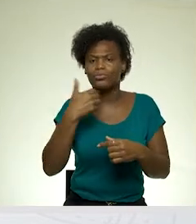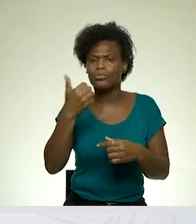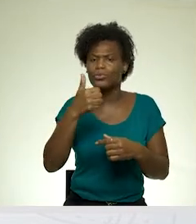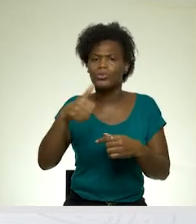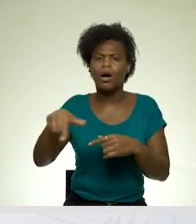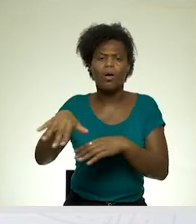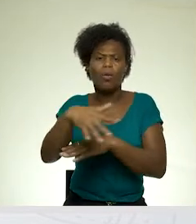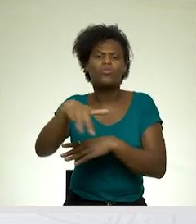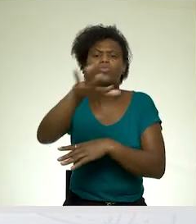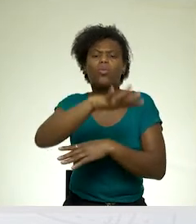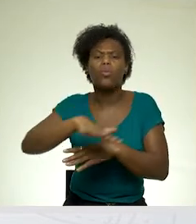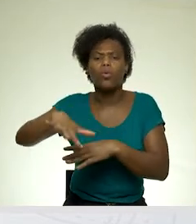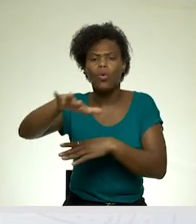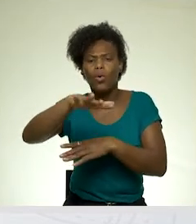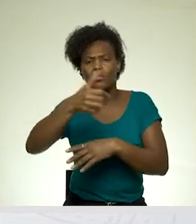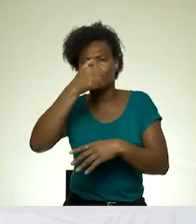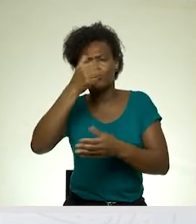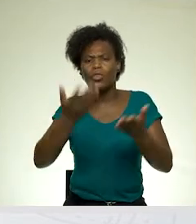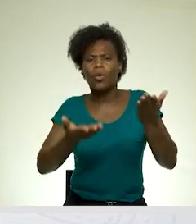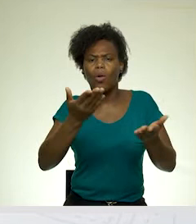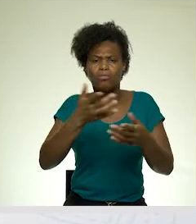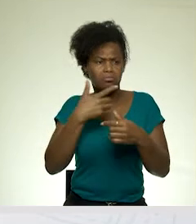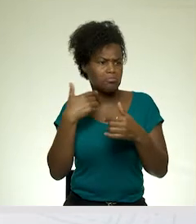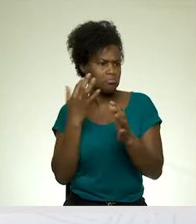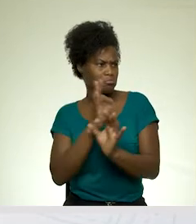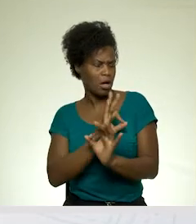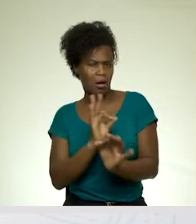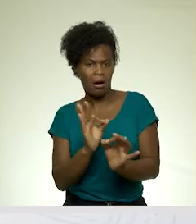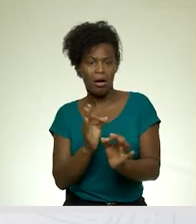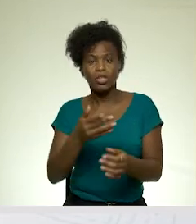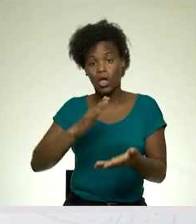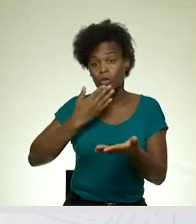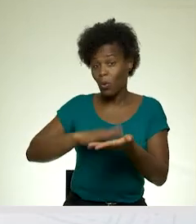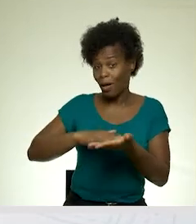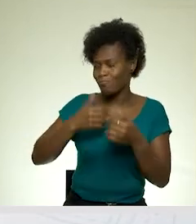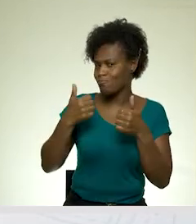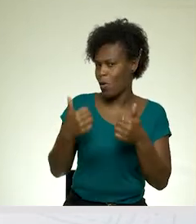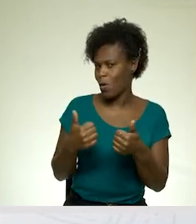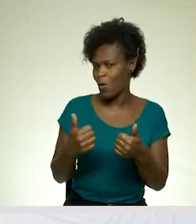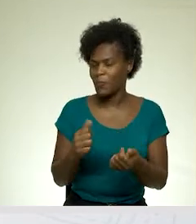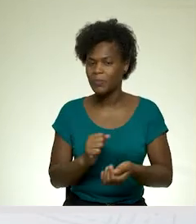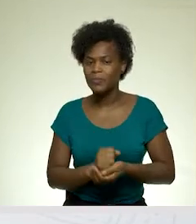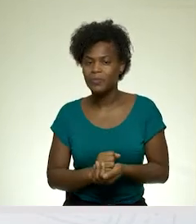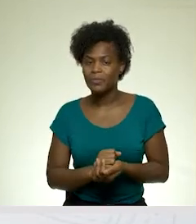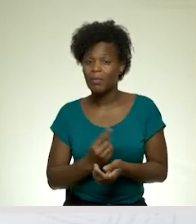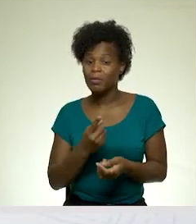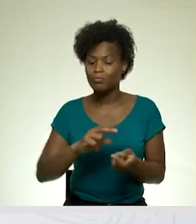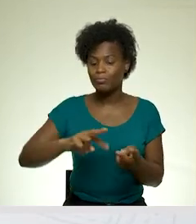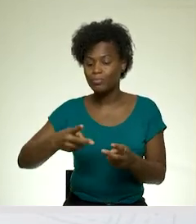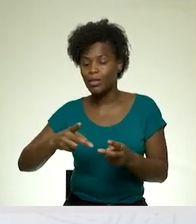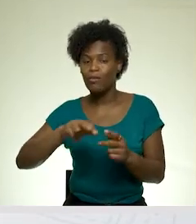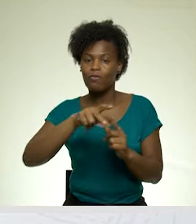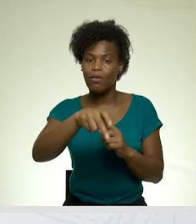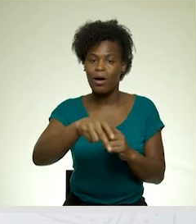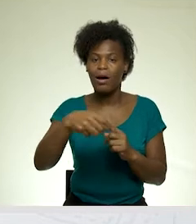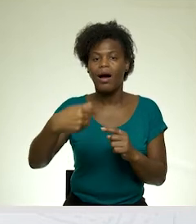quartier, plein de magasins chics et de bons restaurants. Pour se déplacer, il